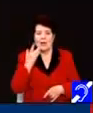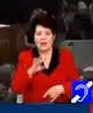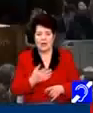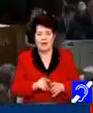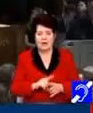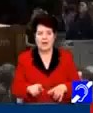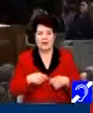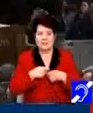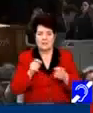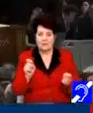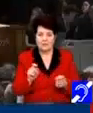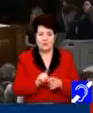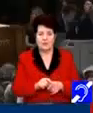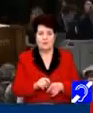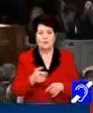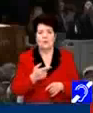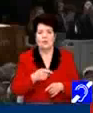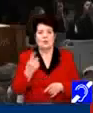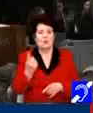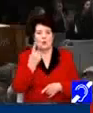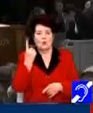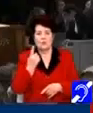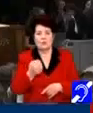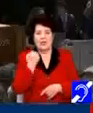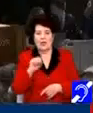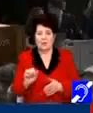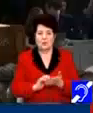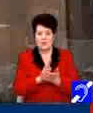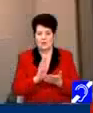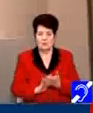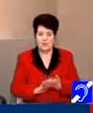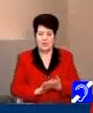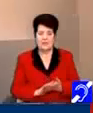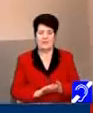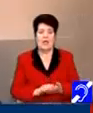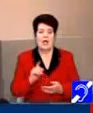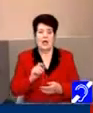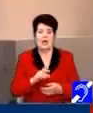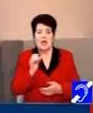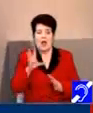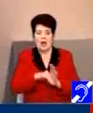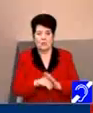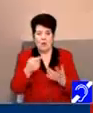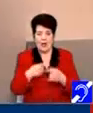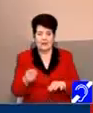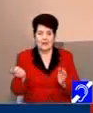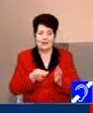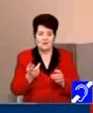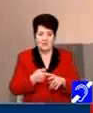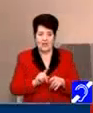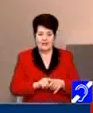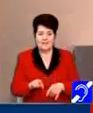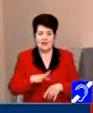cu care s-a vândut sculptura lui Brâncuș nu este singurul record înregistrat aseară în lumea artei. În cadrul unei alte licitații organizate de